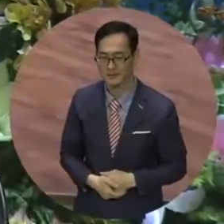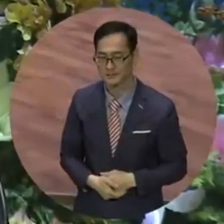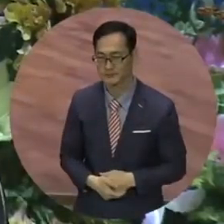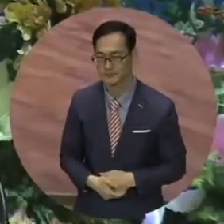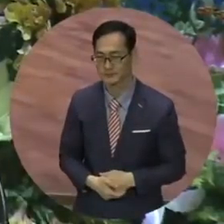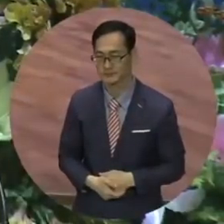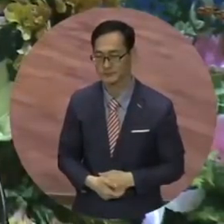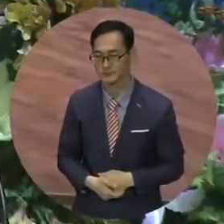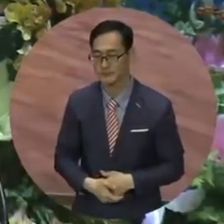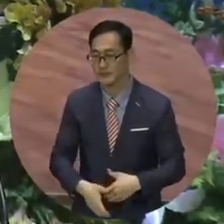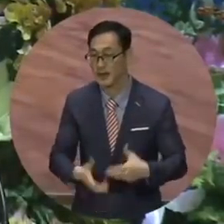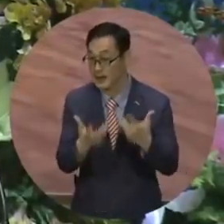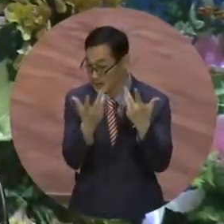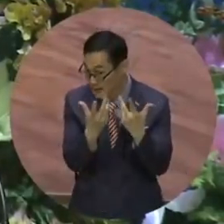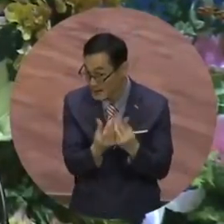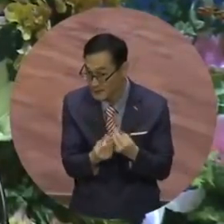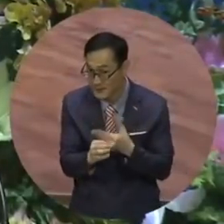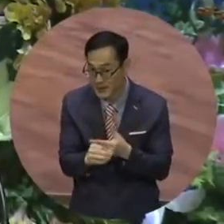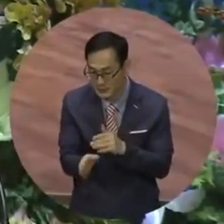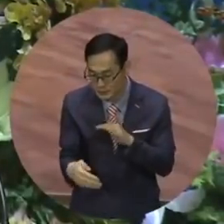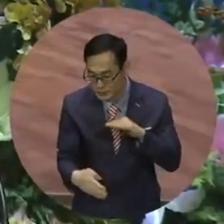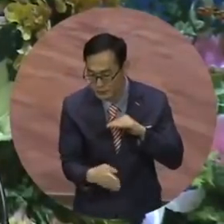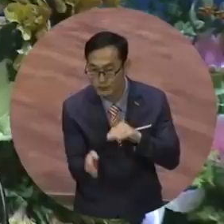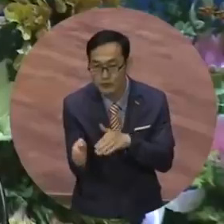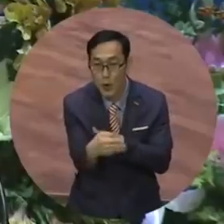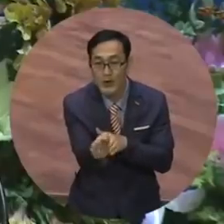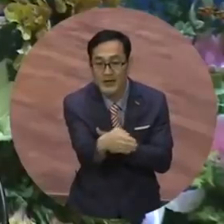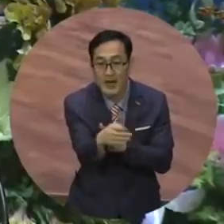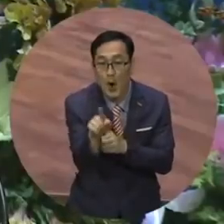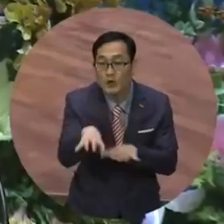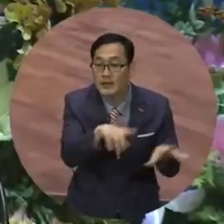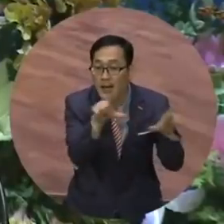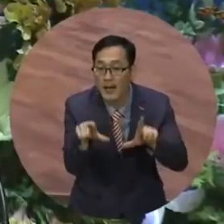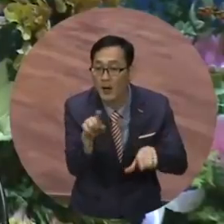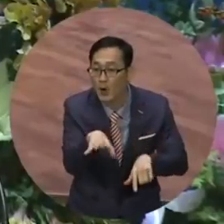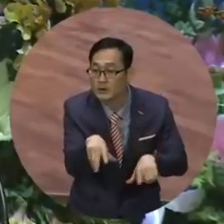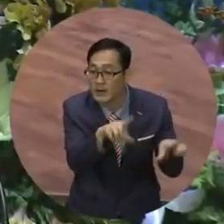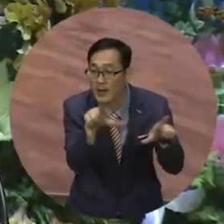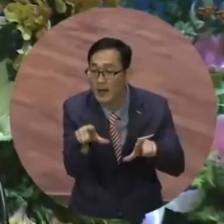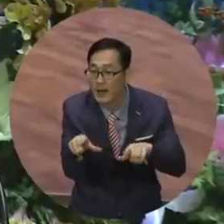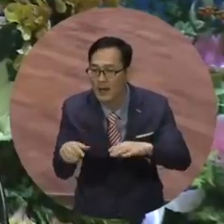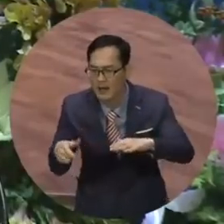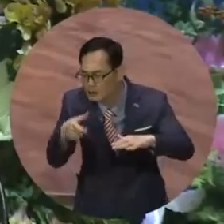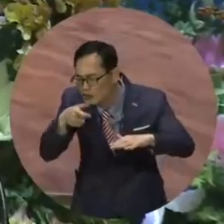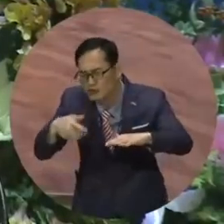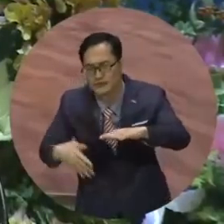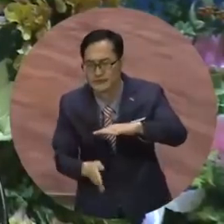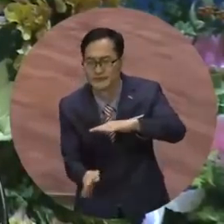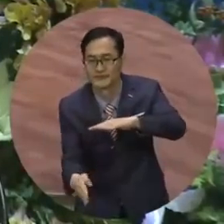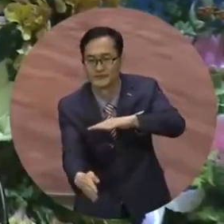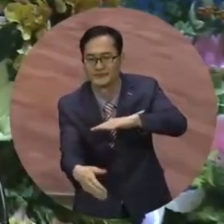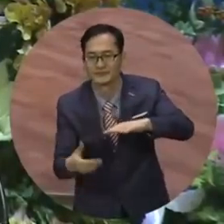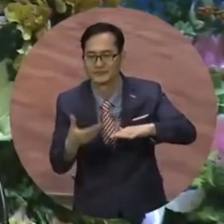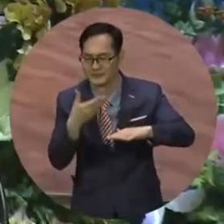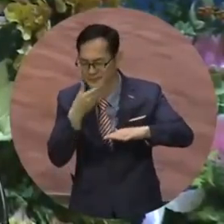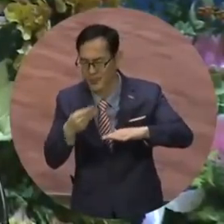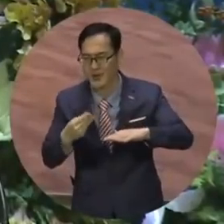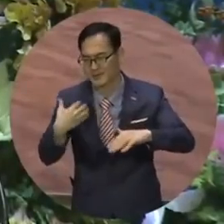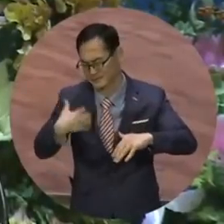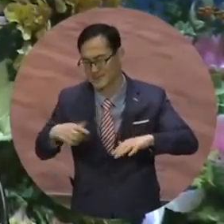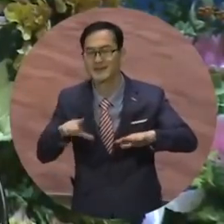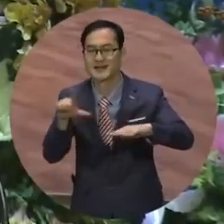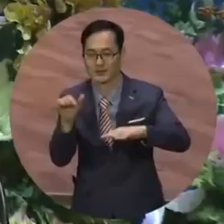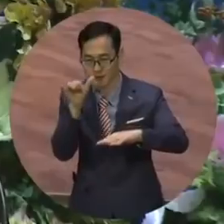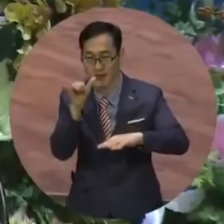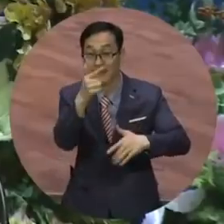있어요. 예를 들어서 보세요. 물고기는 어디 있어야 돼요? 물 속에 있어야 돼요. 그래 행복해요. 아, 즐거워요.